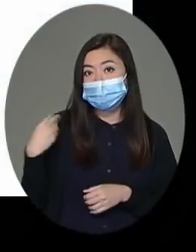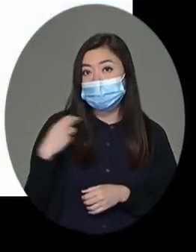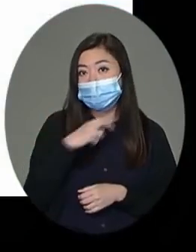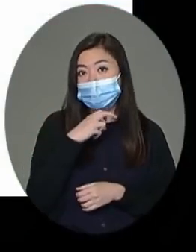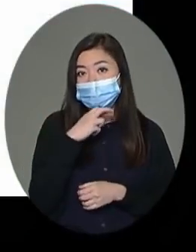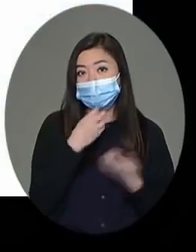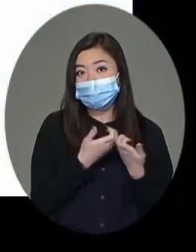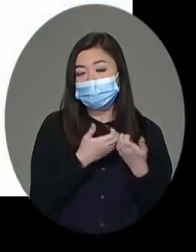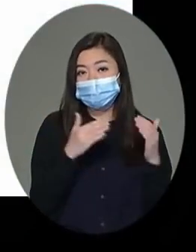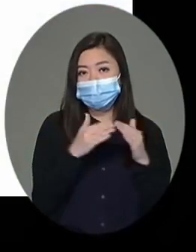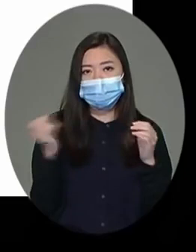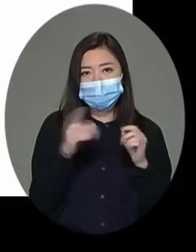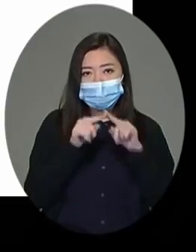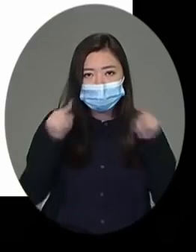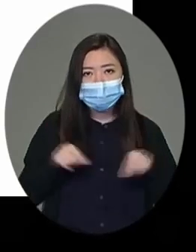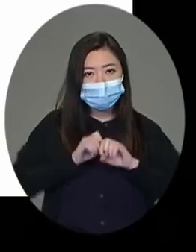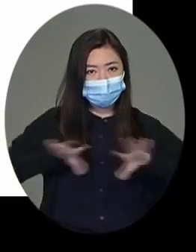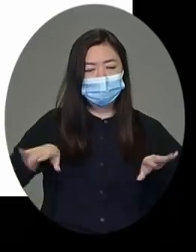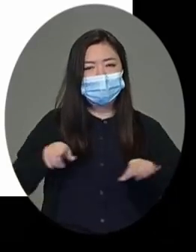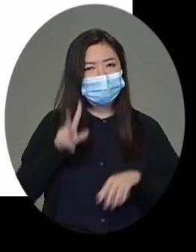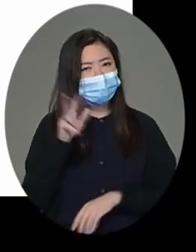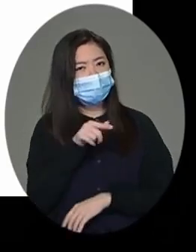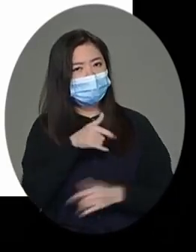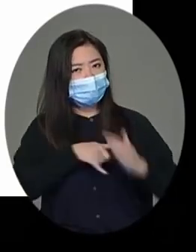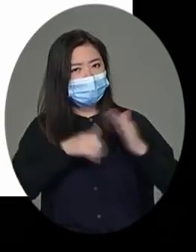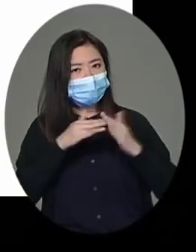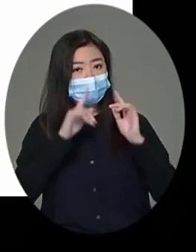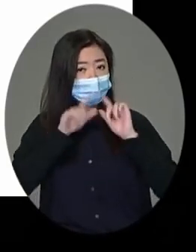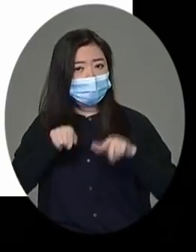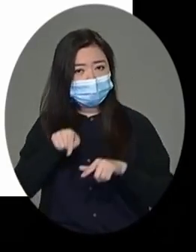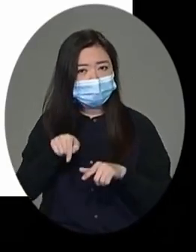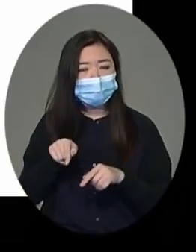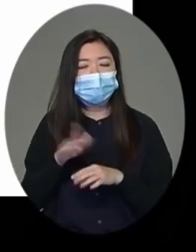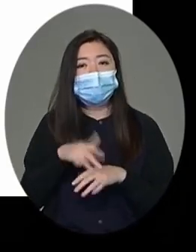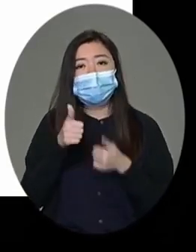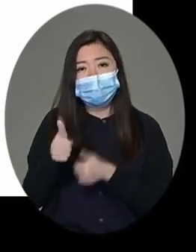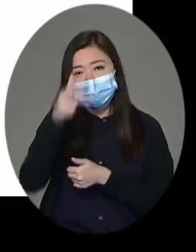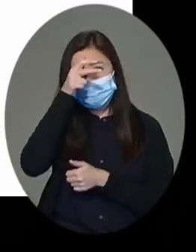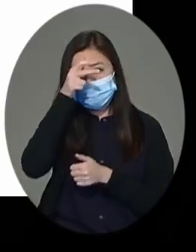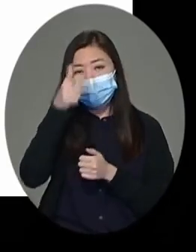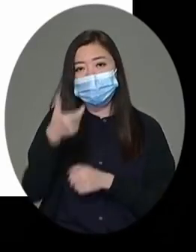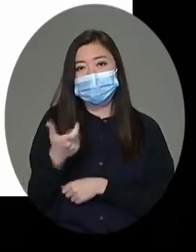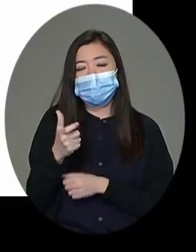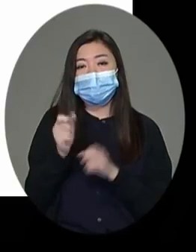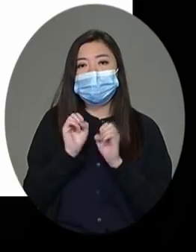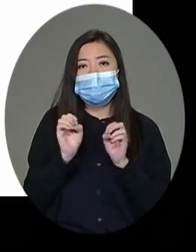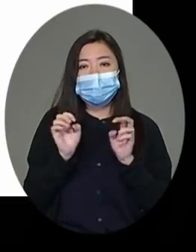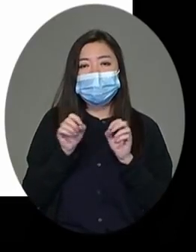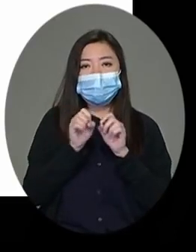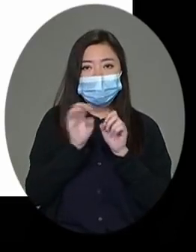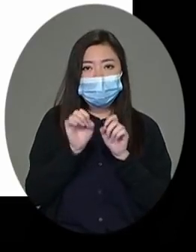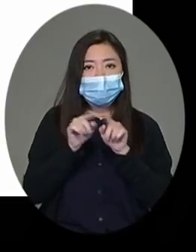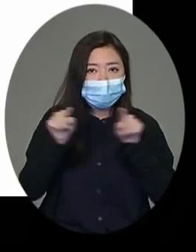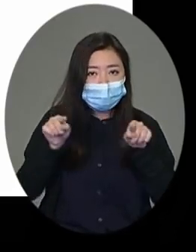昨日下午審計署發出聲明，我留意到入境處的回應，但根據政府財務通告規